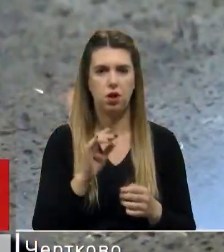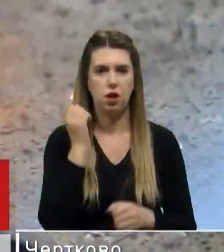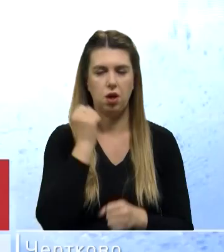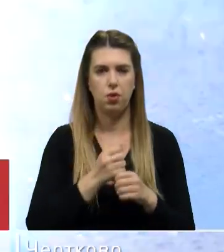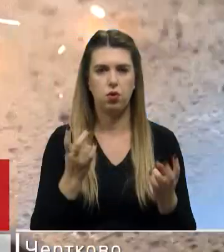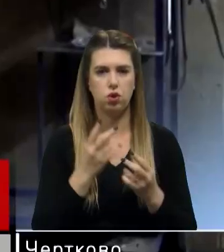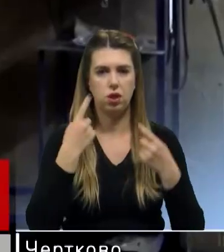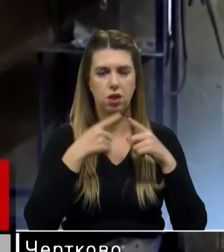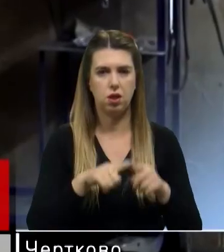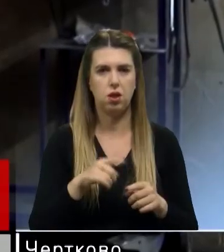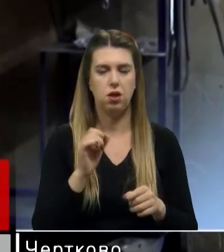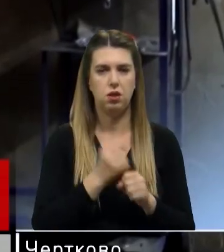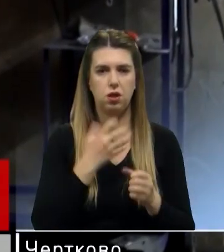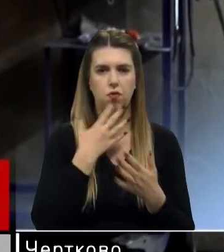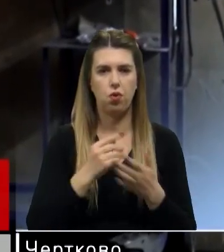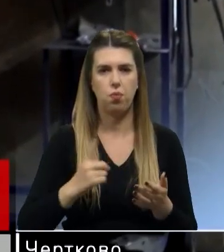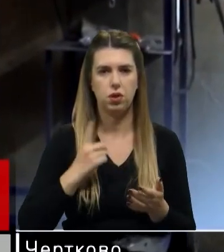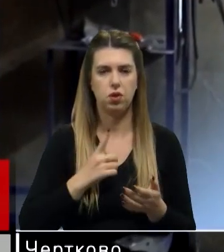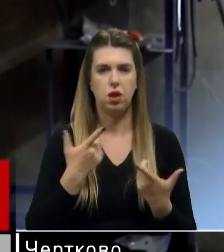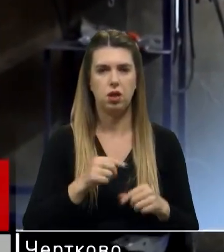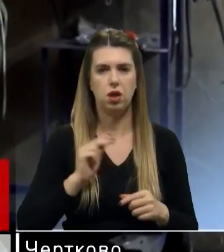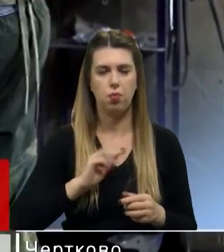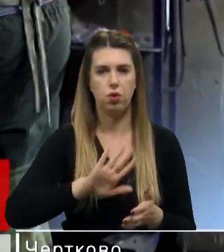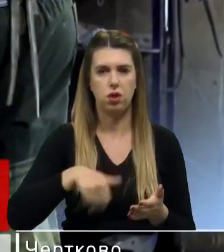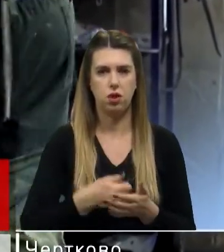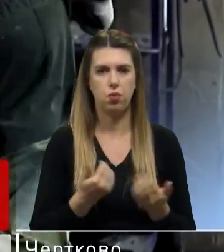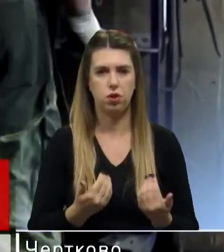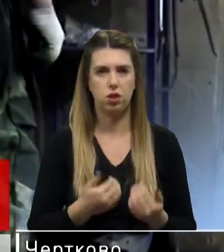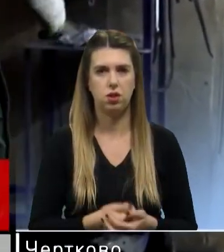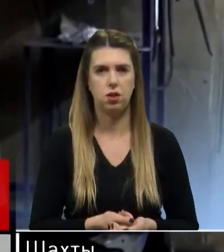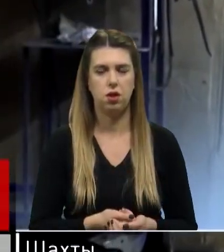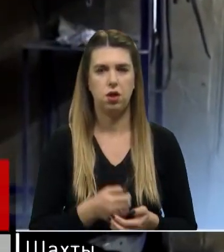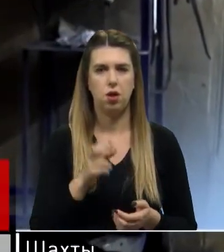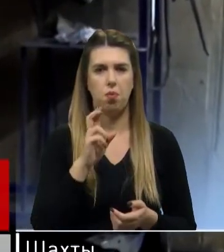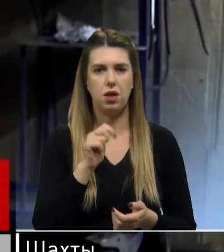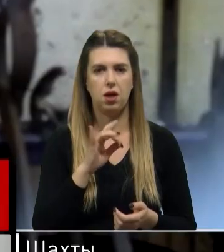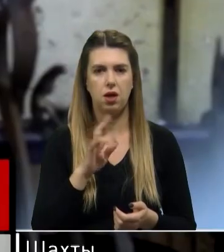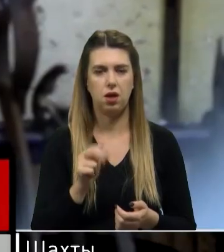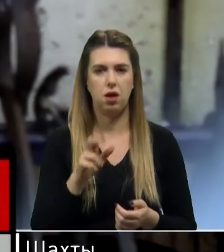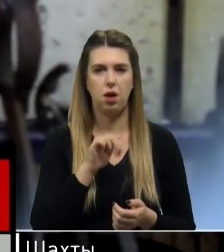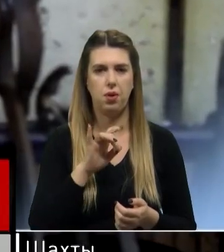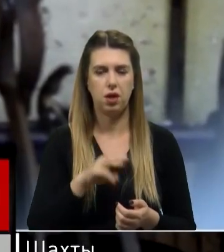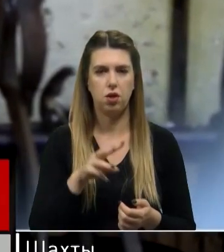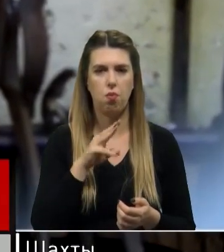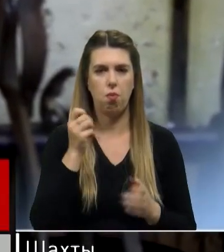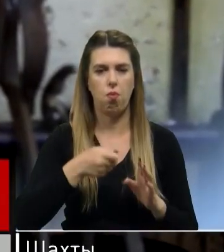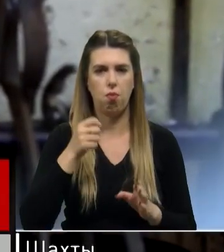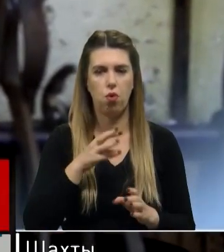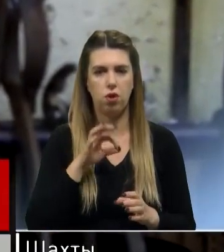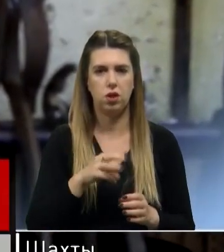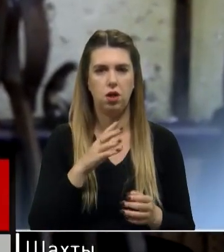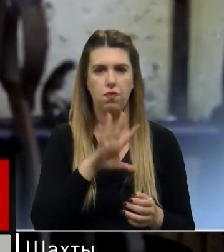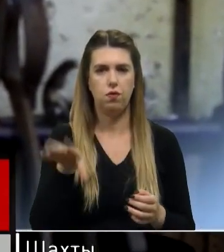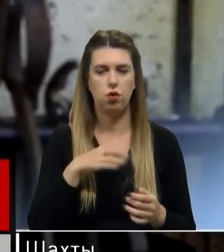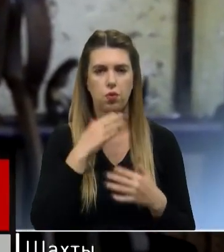нарабатывал необходимую технику, организовал свою мастерскую, где работает и по сей день. Болгарка, сварочный аппарат, молот. В работе с металлом